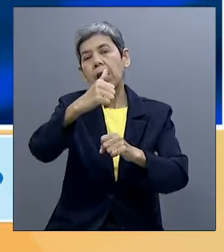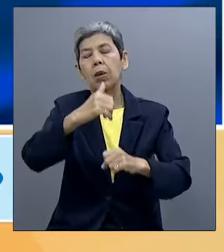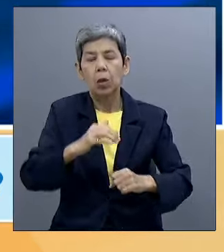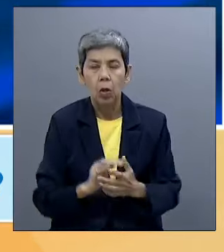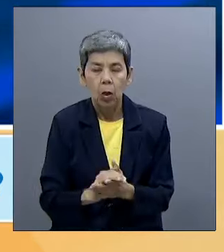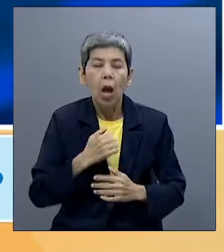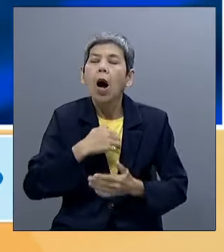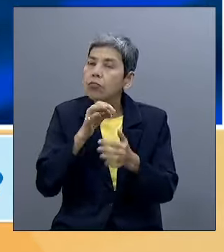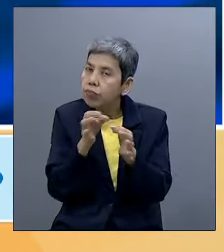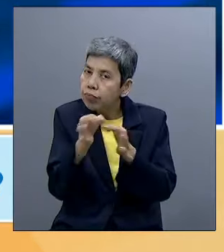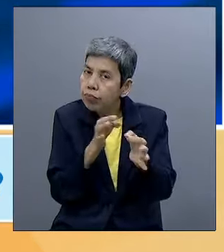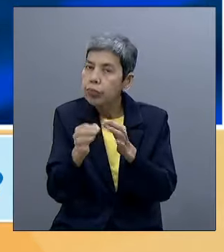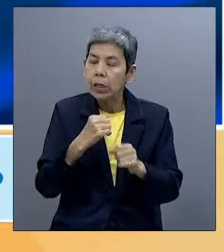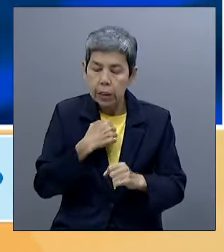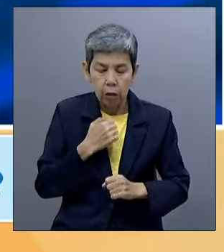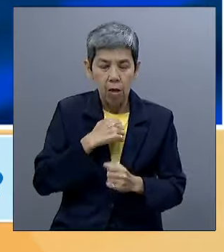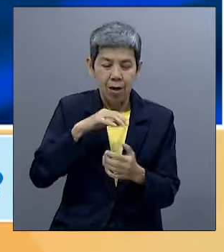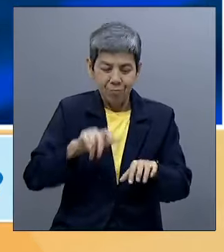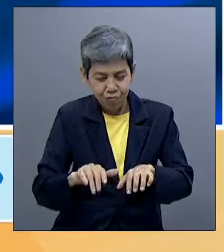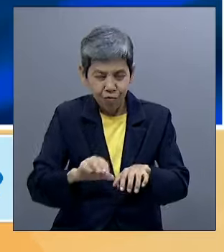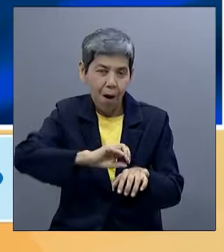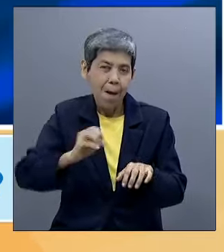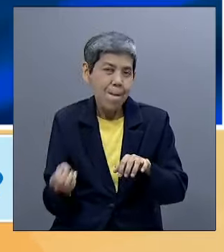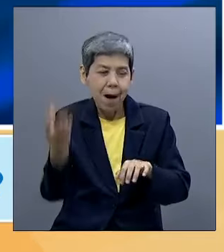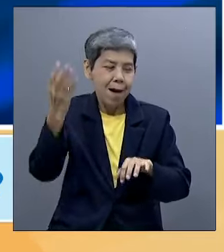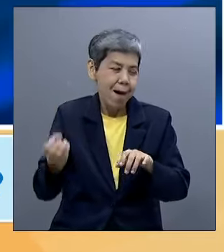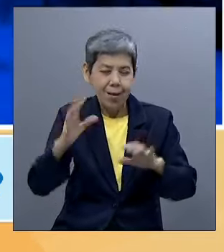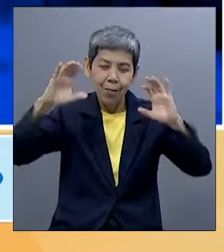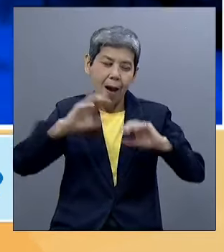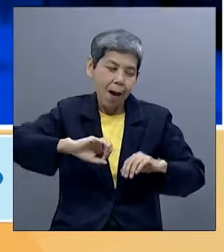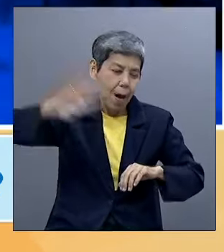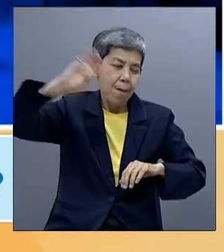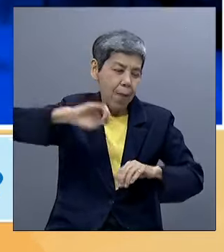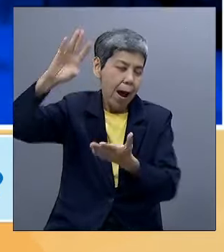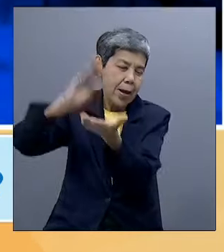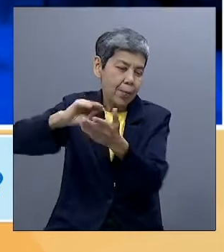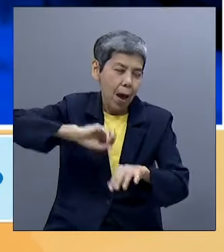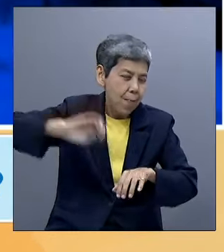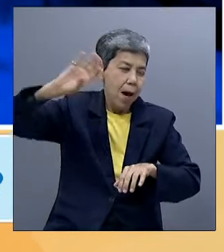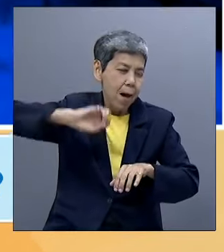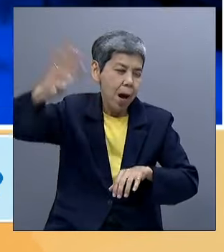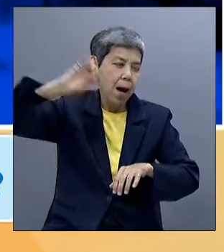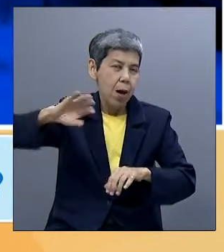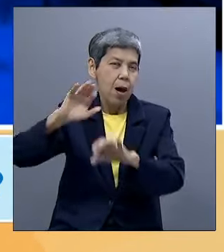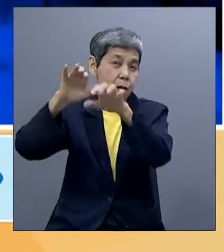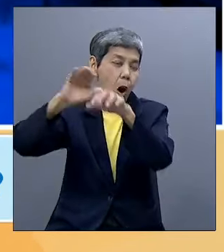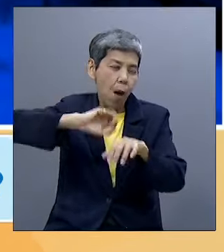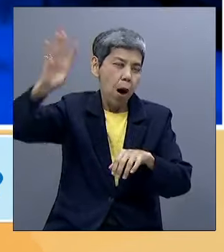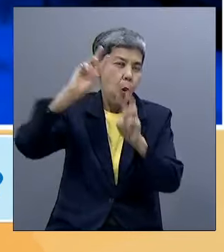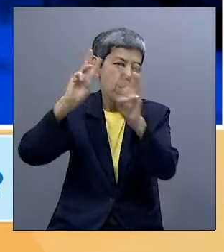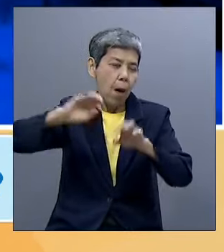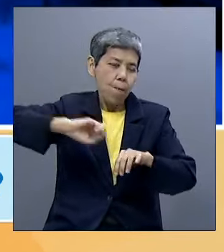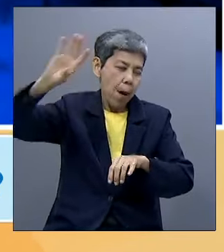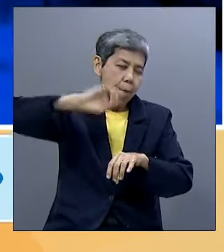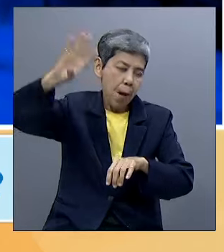เซิร์นนะครับในเรื่องของการที่เราจะส่งข้อมูลไม่ว่าจะเป็นข้อมูลของรัฐบาลนะข้อมูลที่มีชั้นความลับนะหรือว่าข้อมูลอะไรที่เกี่ยวกับด้านความมั่นคงหรือข้อ